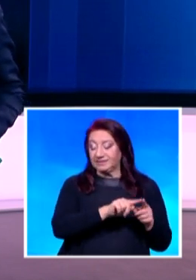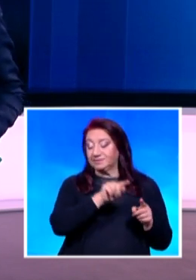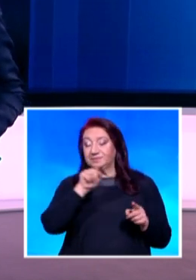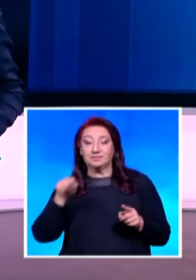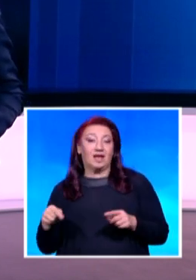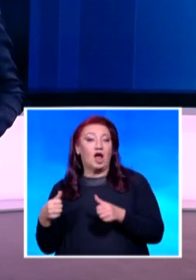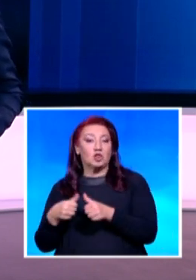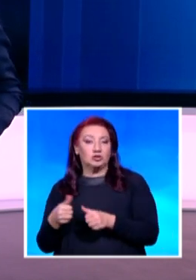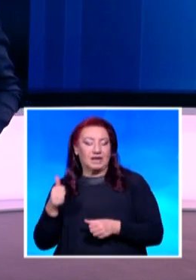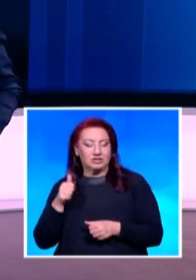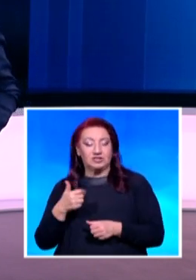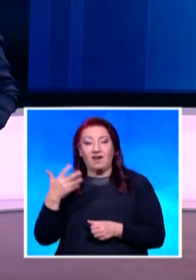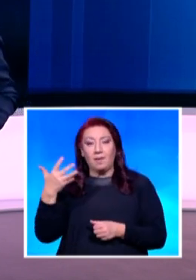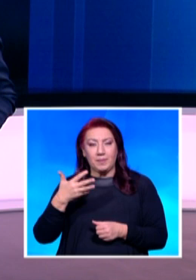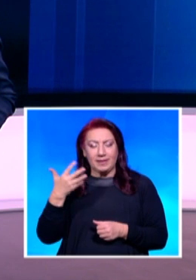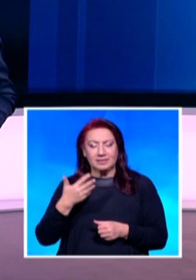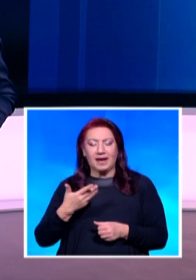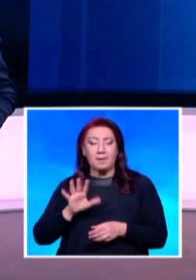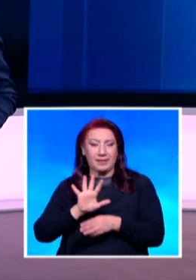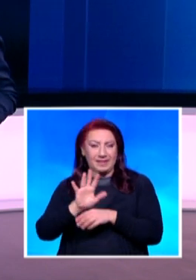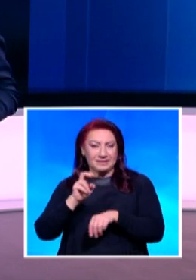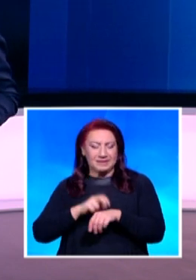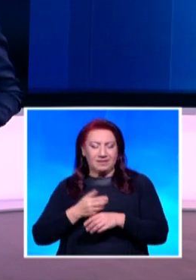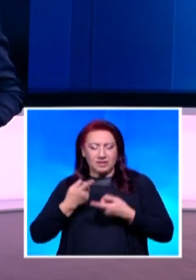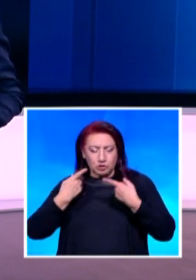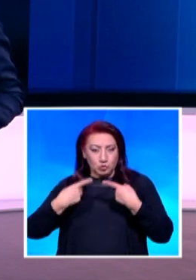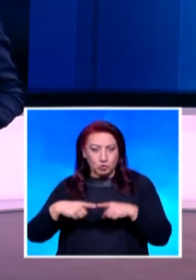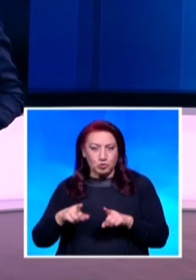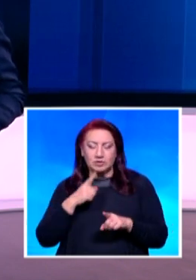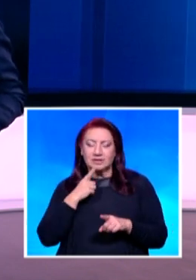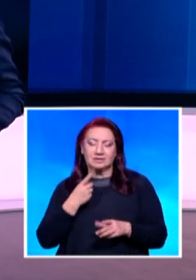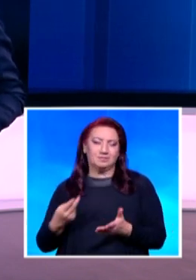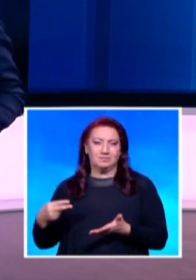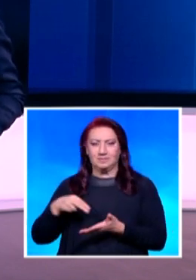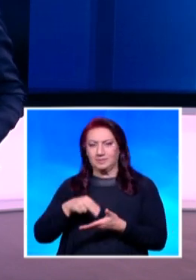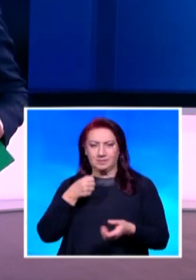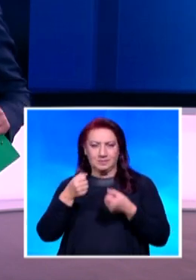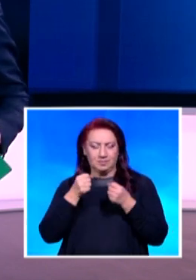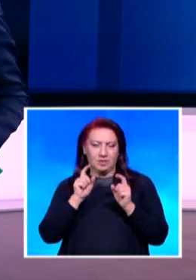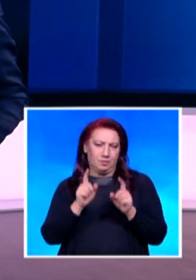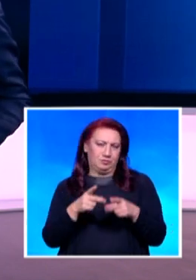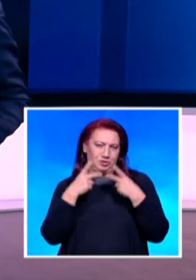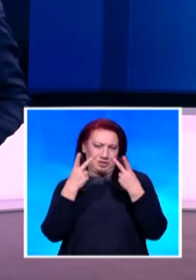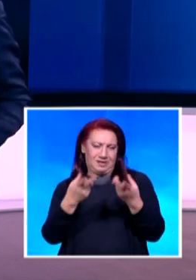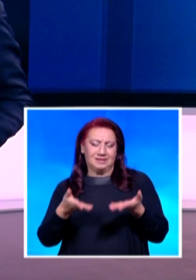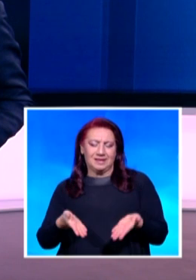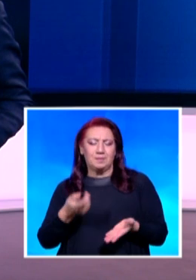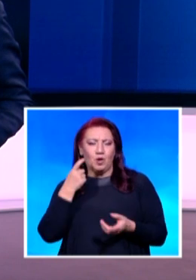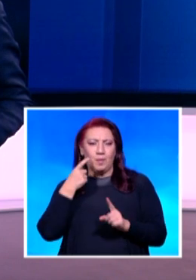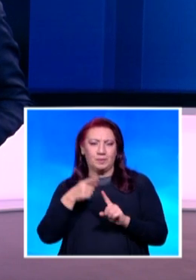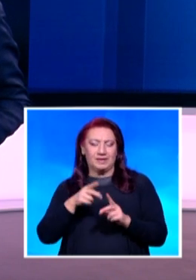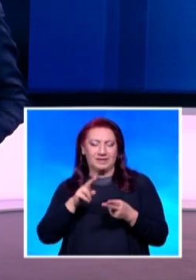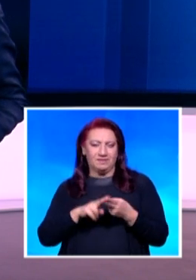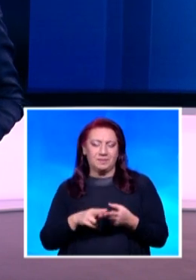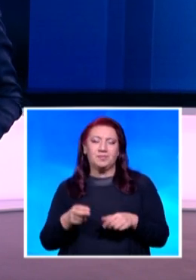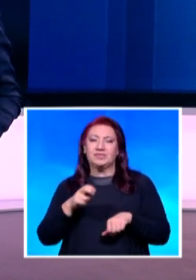декември, рано сутринта ще излядат на ринга в Коста Меса. Боксовата гала пряко по BTV, а Димитър Тасев и Петър Стоев